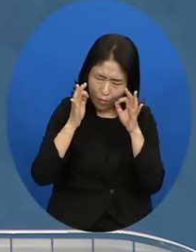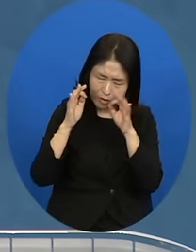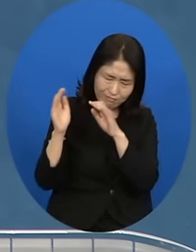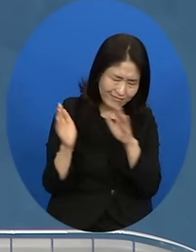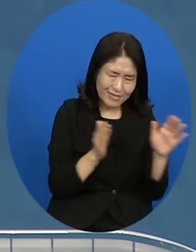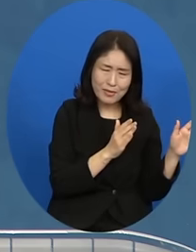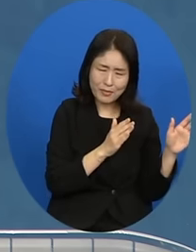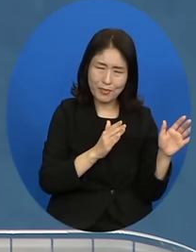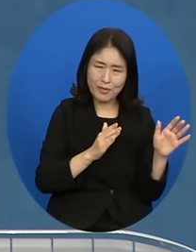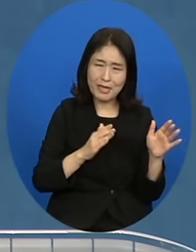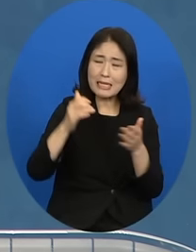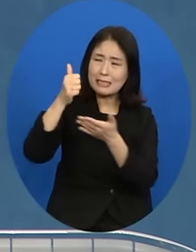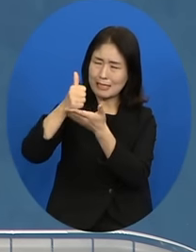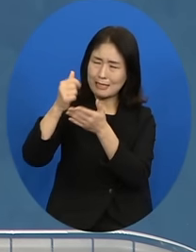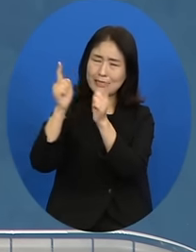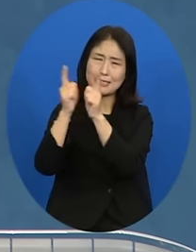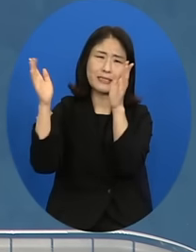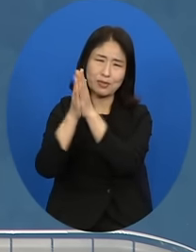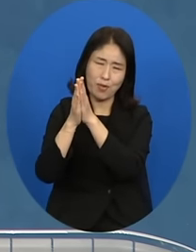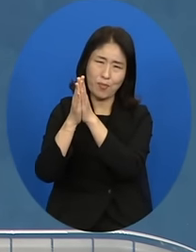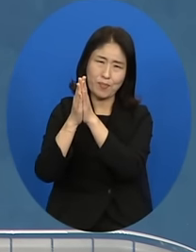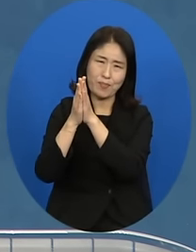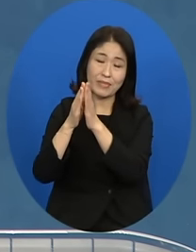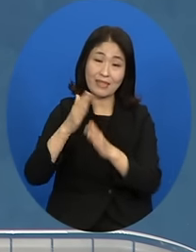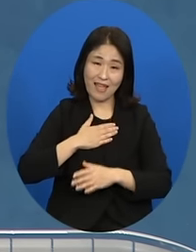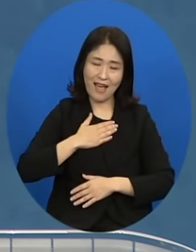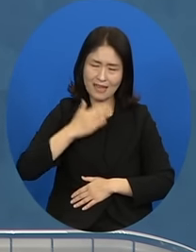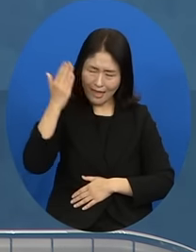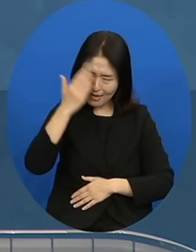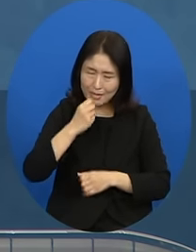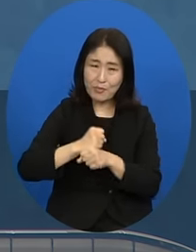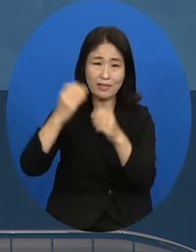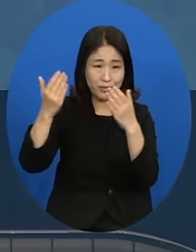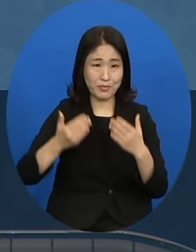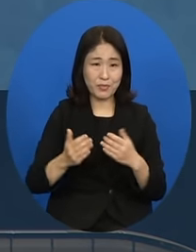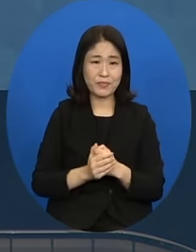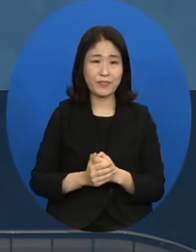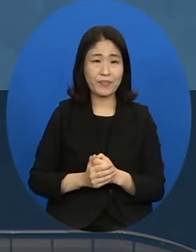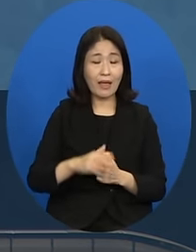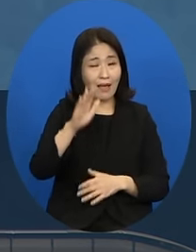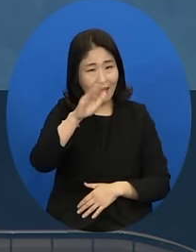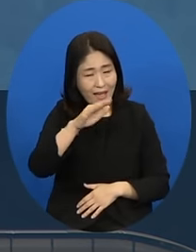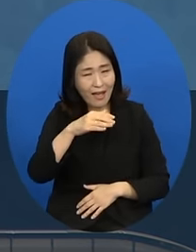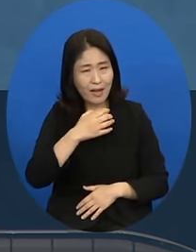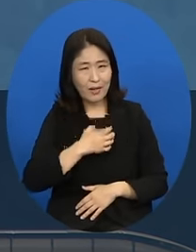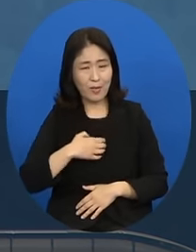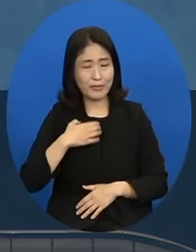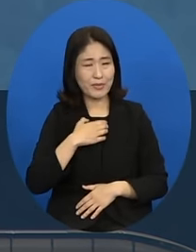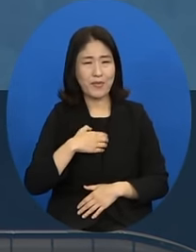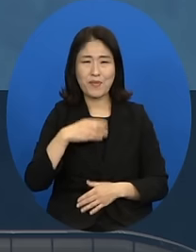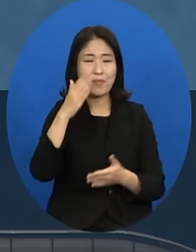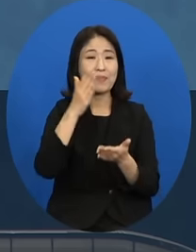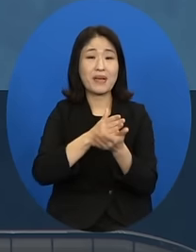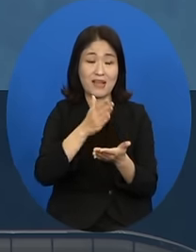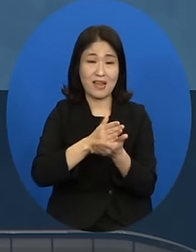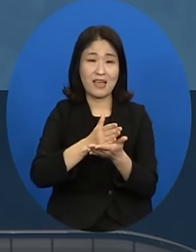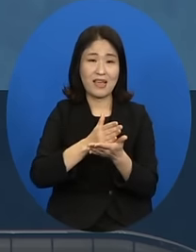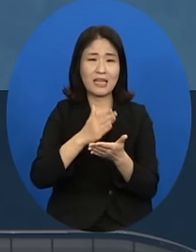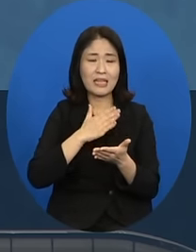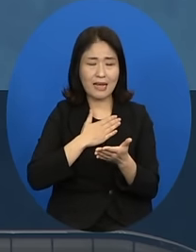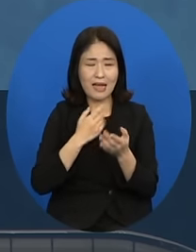님이 쓸어주시네요. 그래서 시가 이렇게 이어집니다. 이 아이야, 이 아이야, 걱정